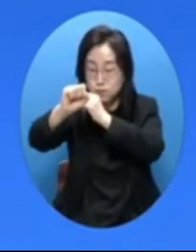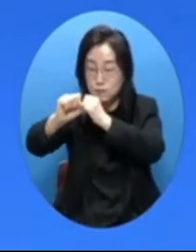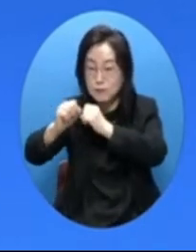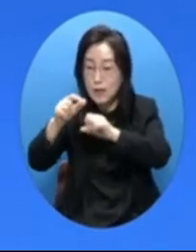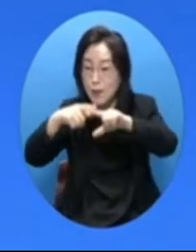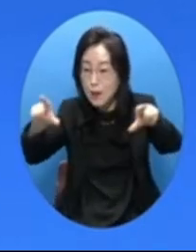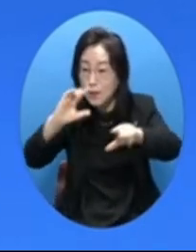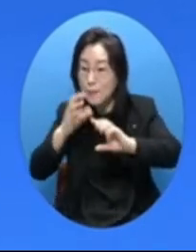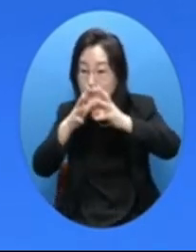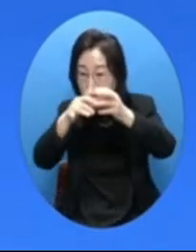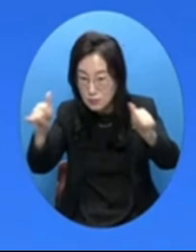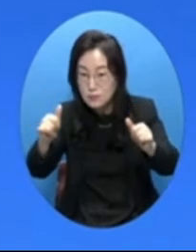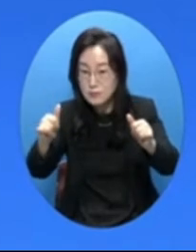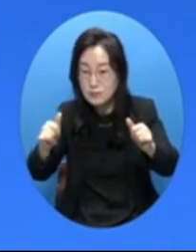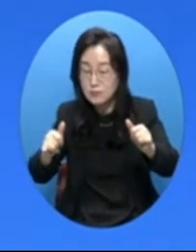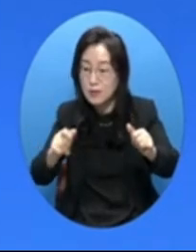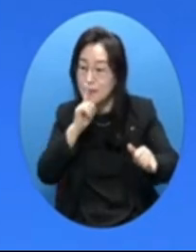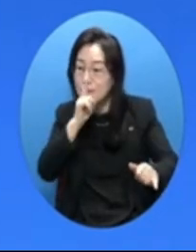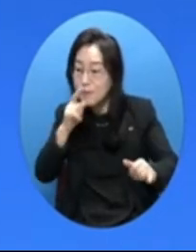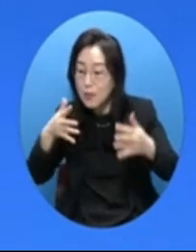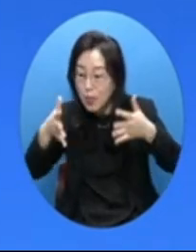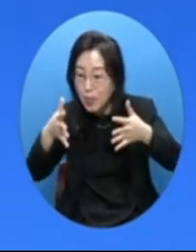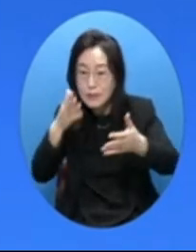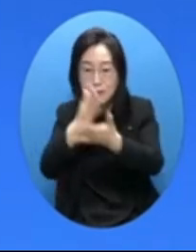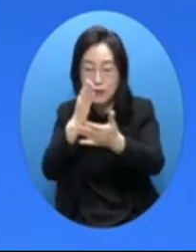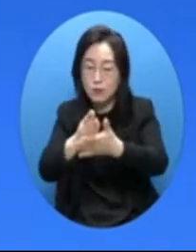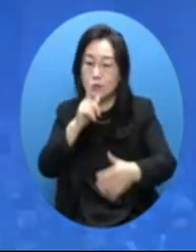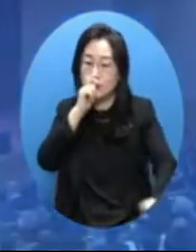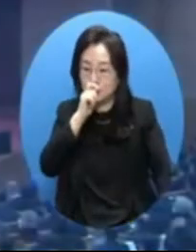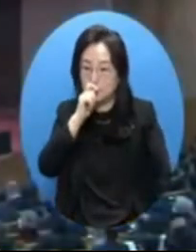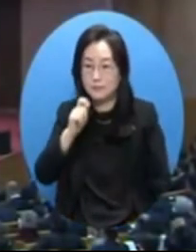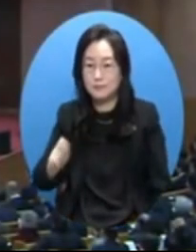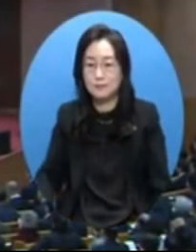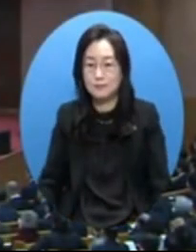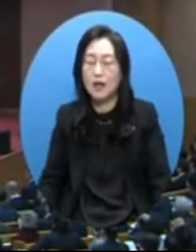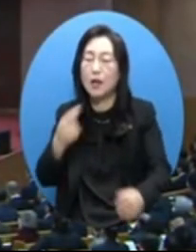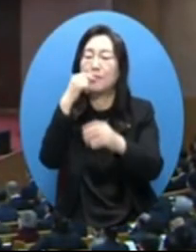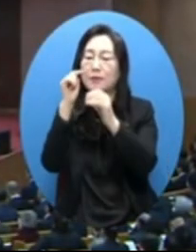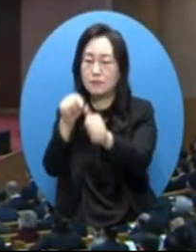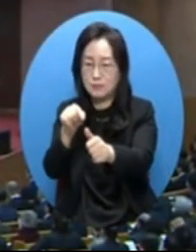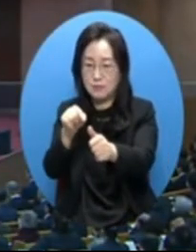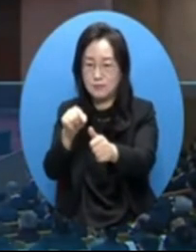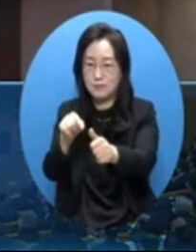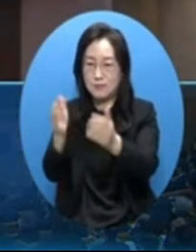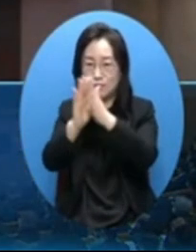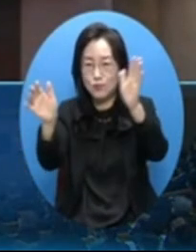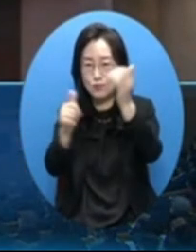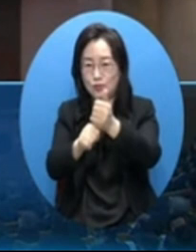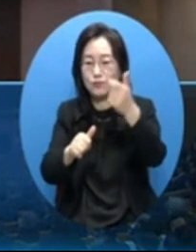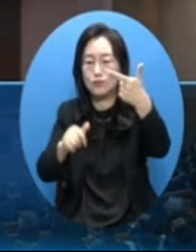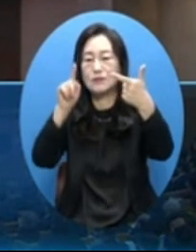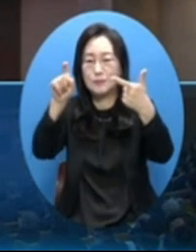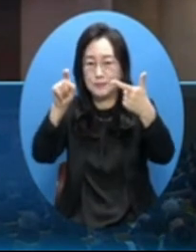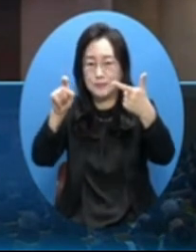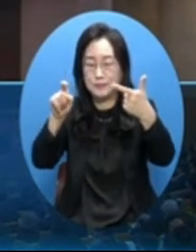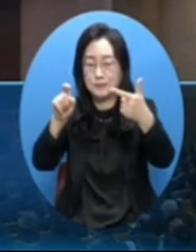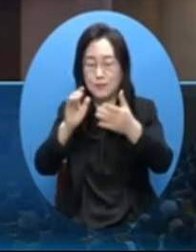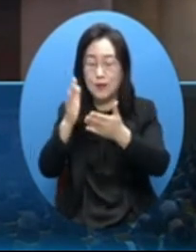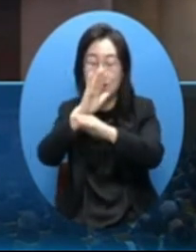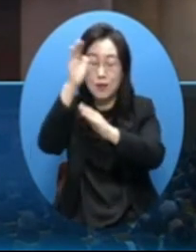누구도 말하지 말고 입을 다물고 있어라 명령하셨습니다 여기서 6장 10절입니다